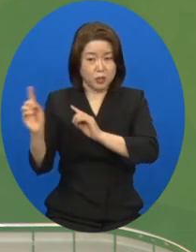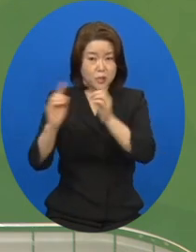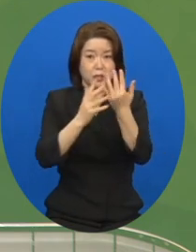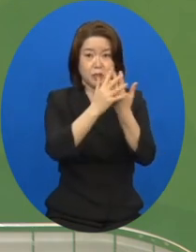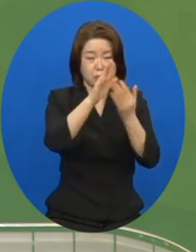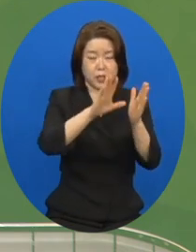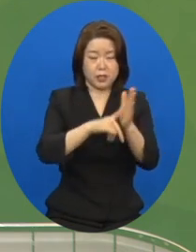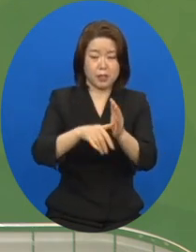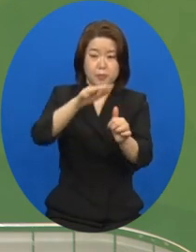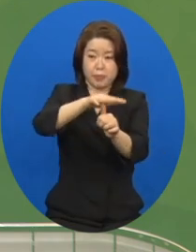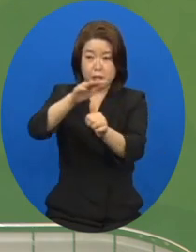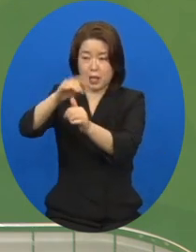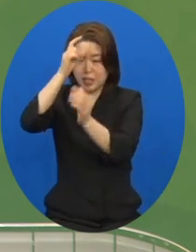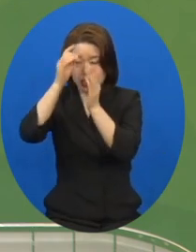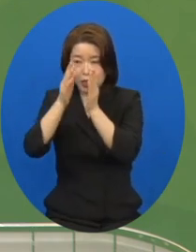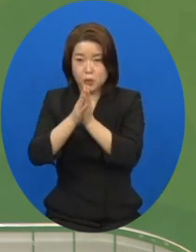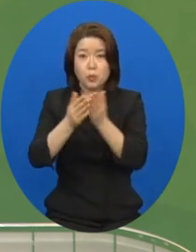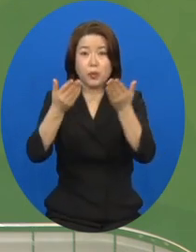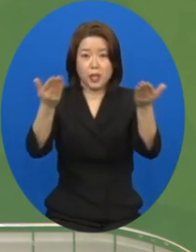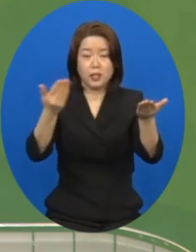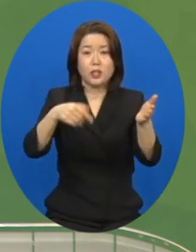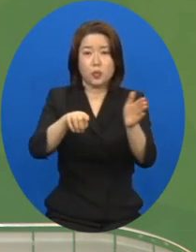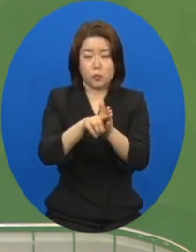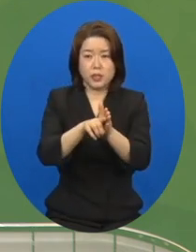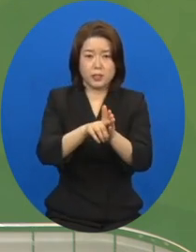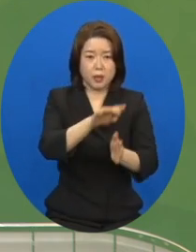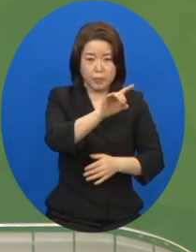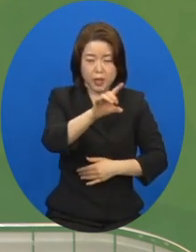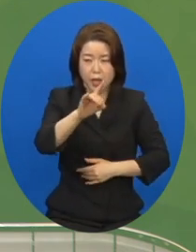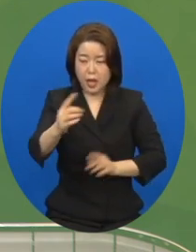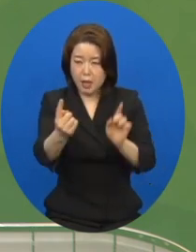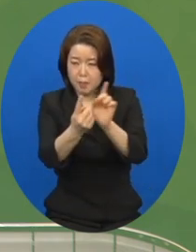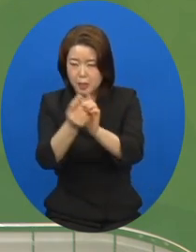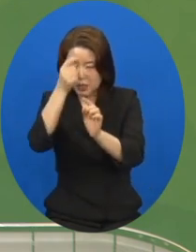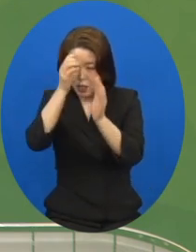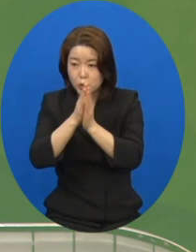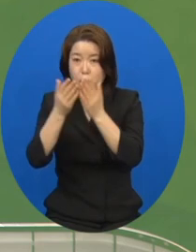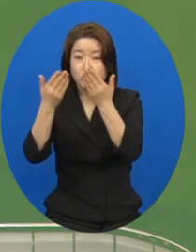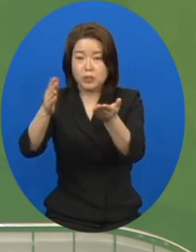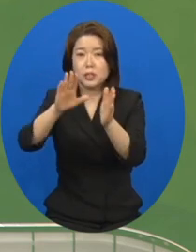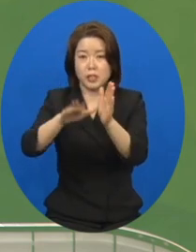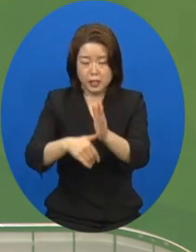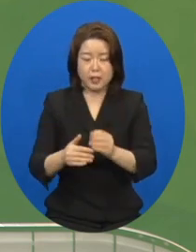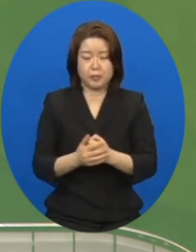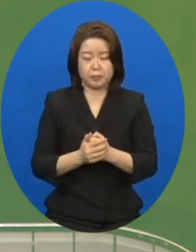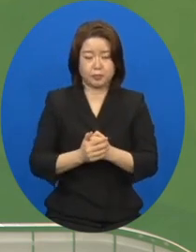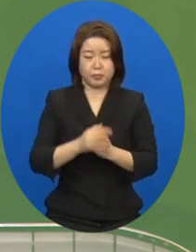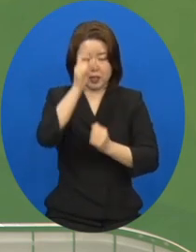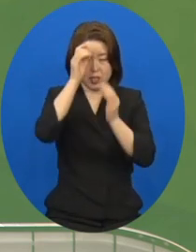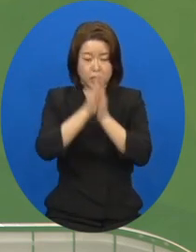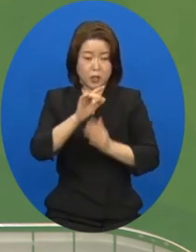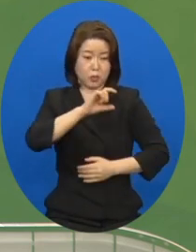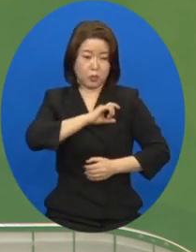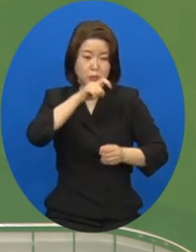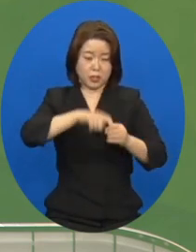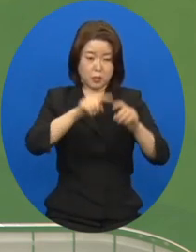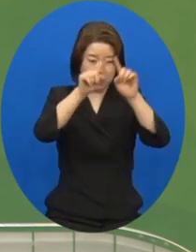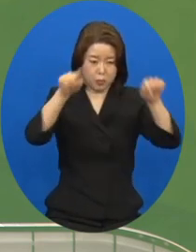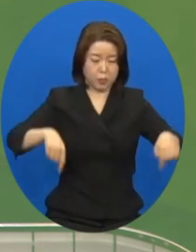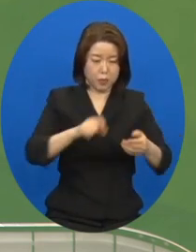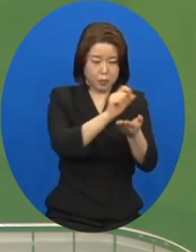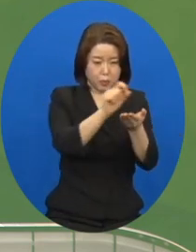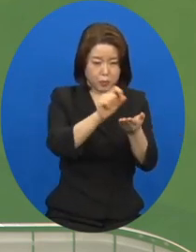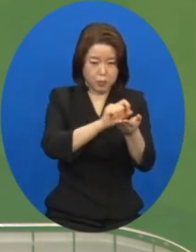위해서 성도들을 한 분 한 분씩 만나 기도하는데 기도 제목을 써서 가지고